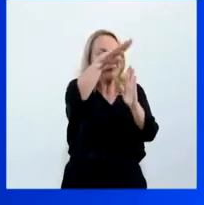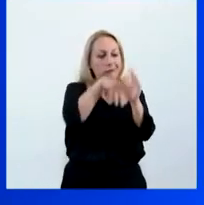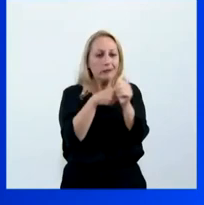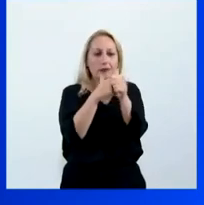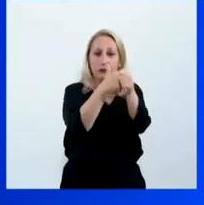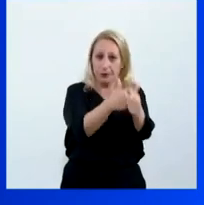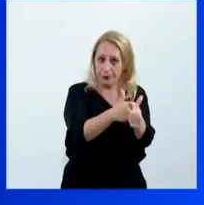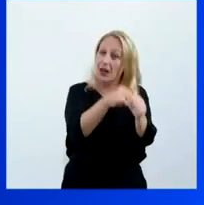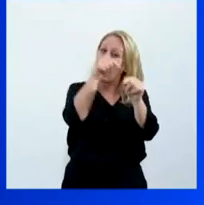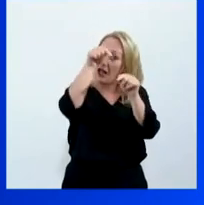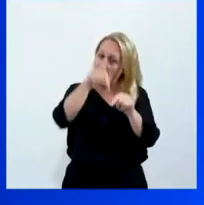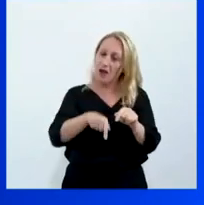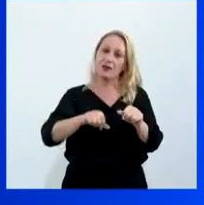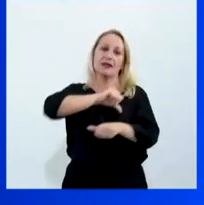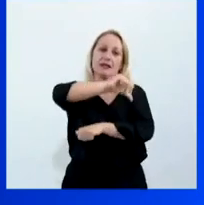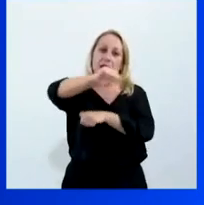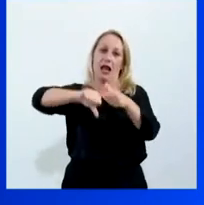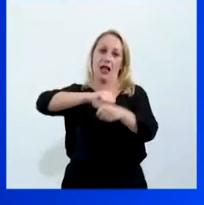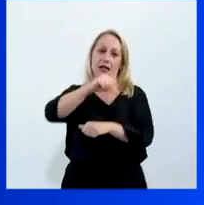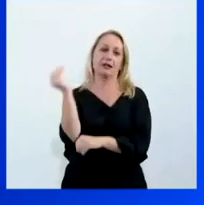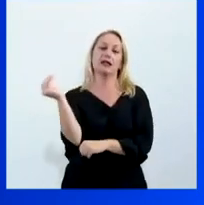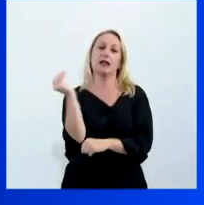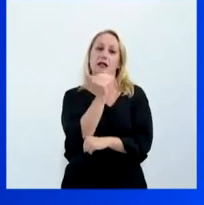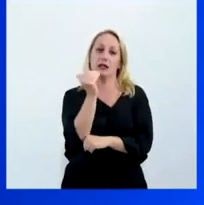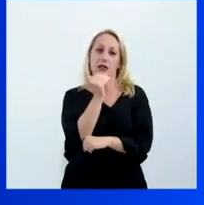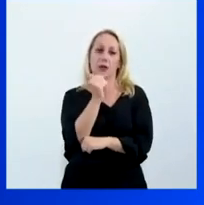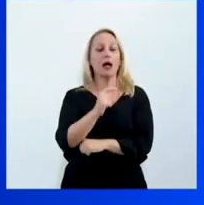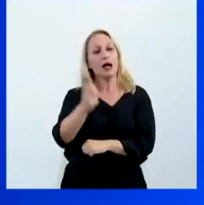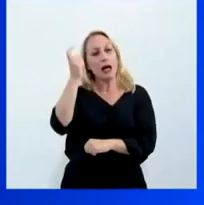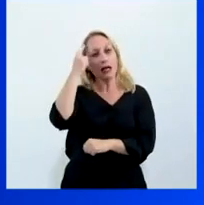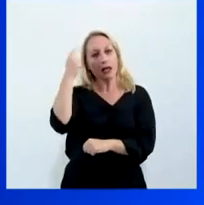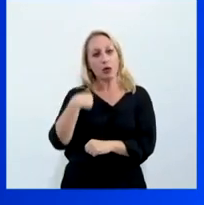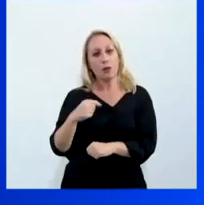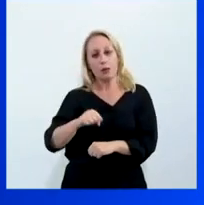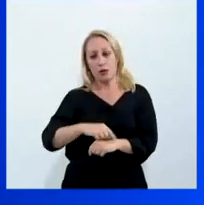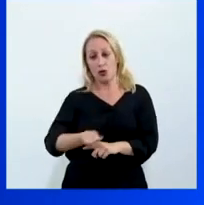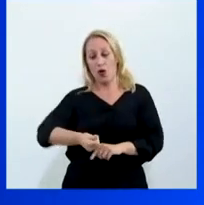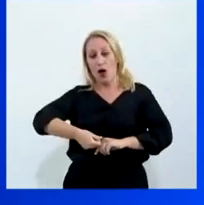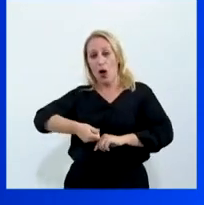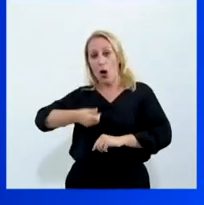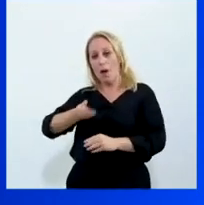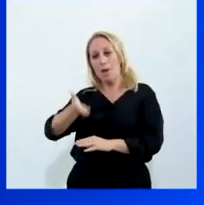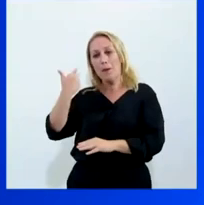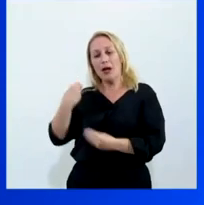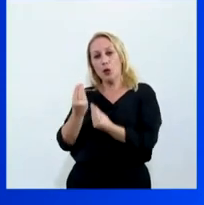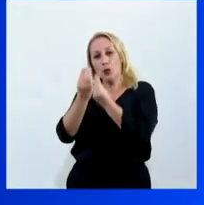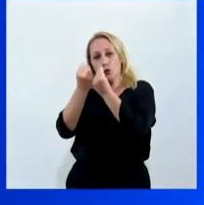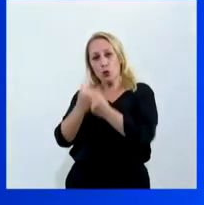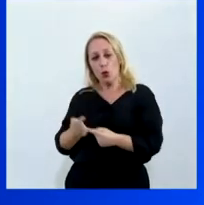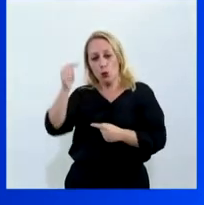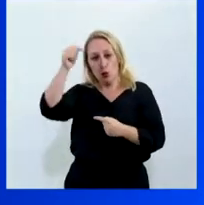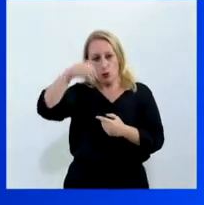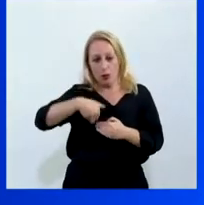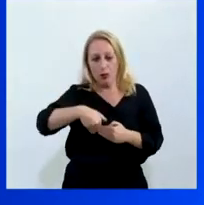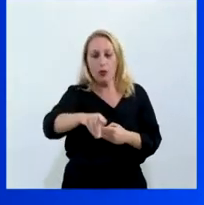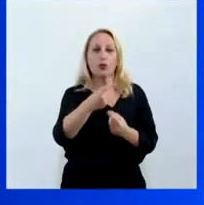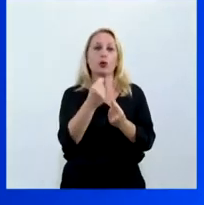νομοθετηθούν πολύ σύντομα και πιστεύω ότι θα είναι μια σημαντική τομή με το χθες, τον τρόπο με τον οποίο λειτουργεί η δικαιοσύνη.